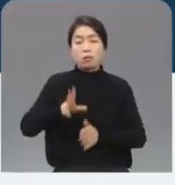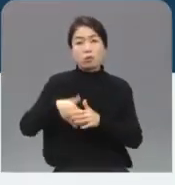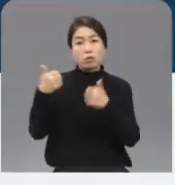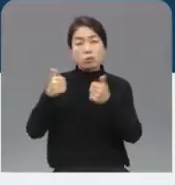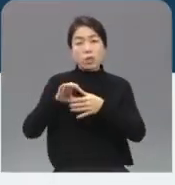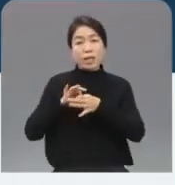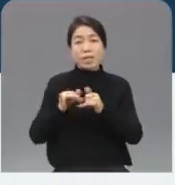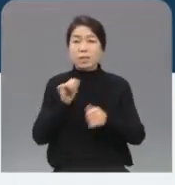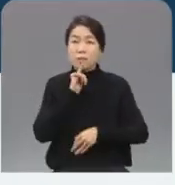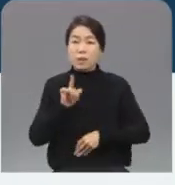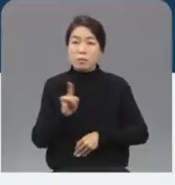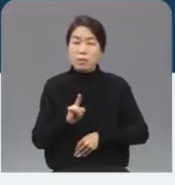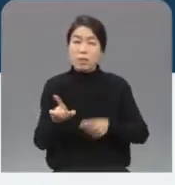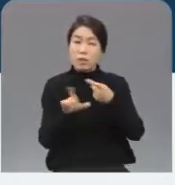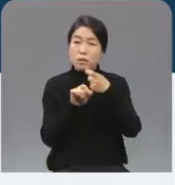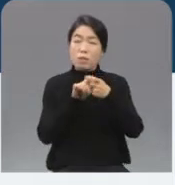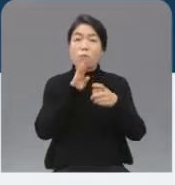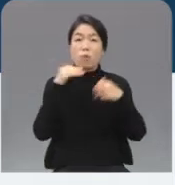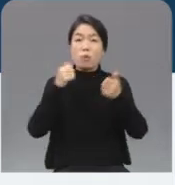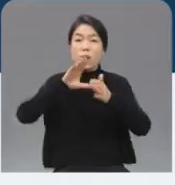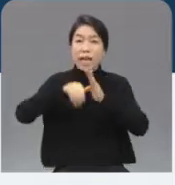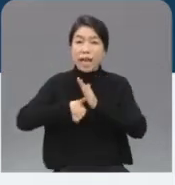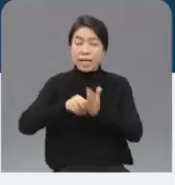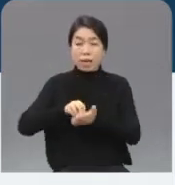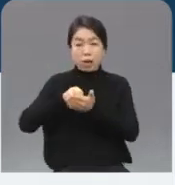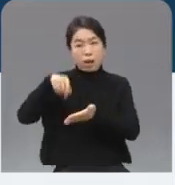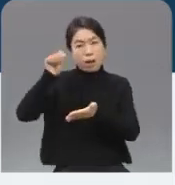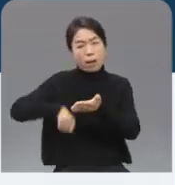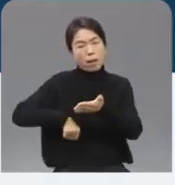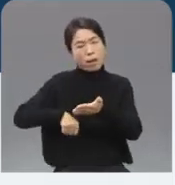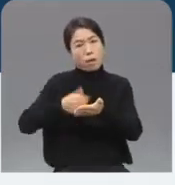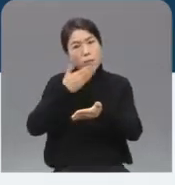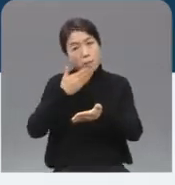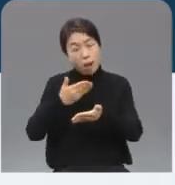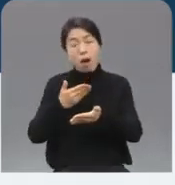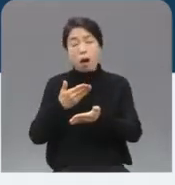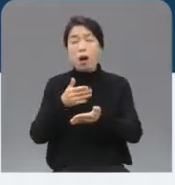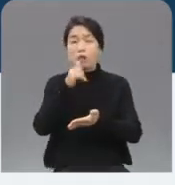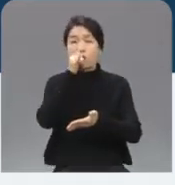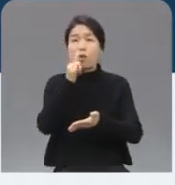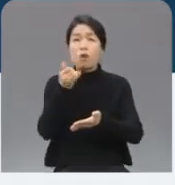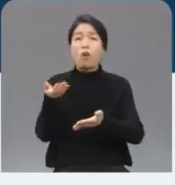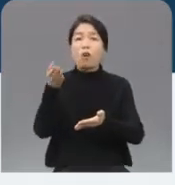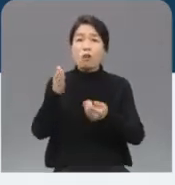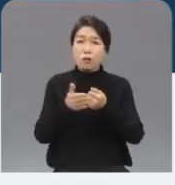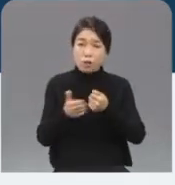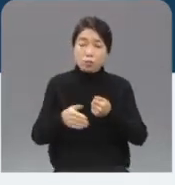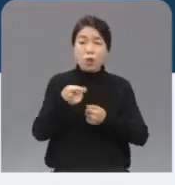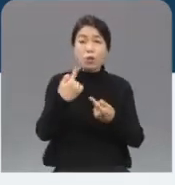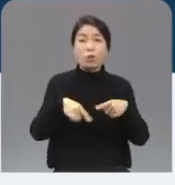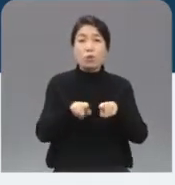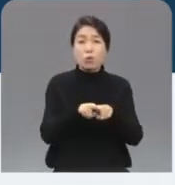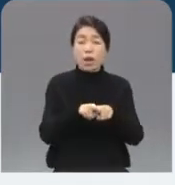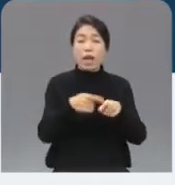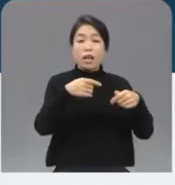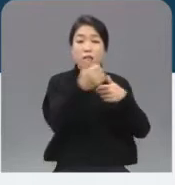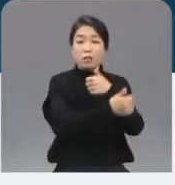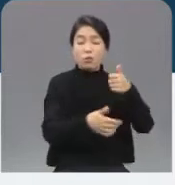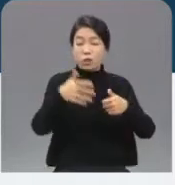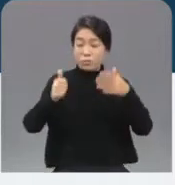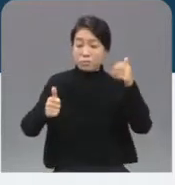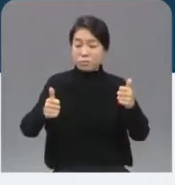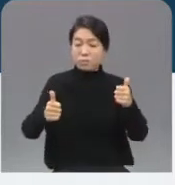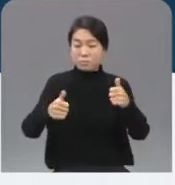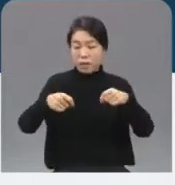광주시의회 관계자는 11월 본회의 때 안건이 통과될 가능성은 열려 있다면서이를 위해 두 지방의회 의장간